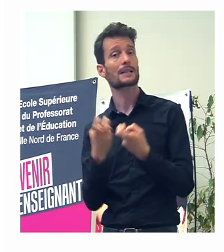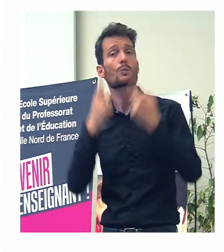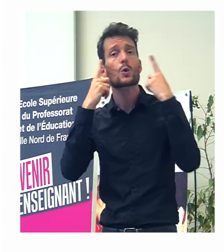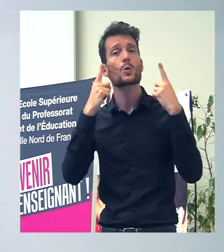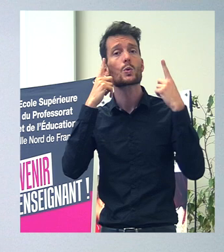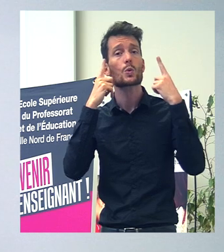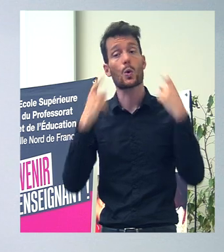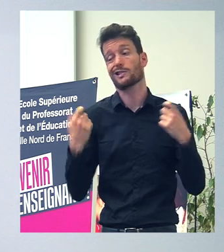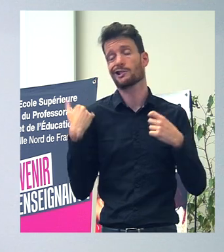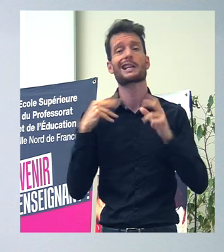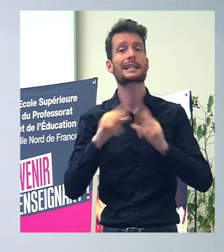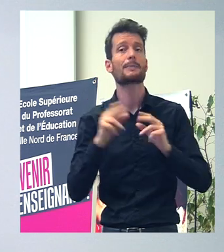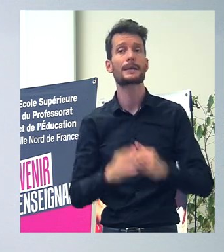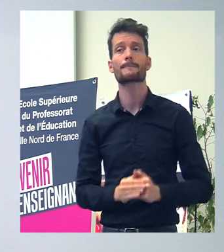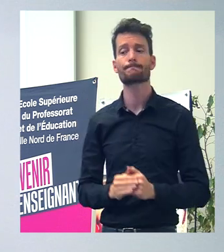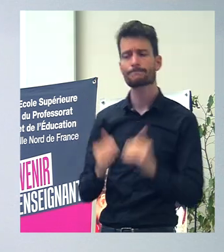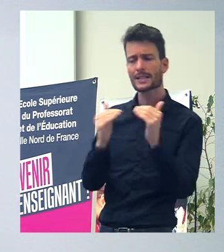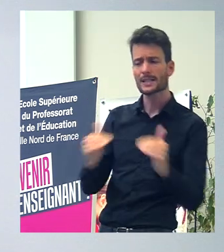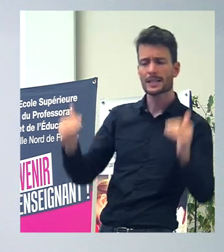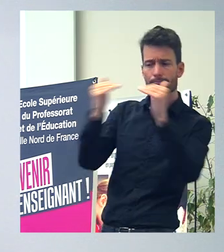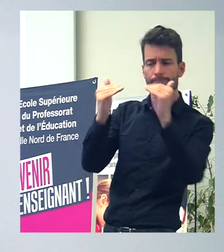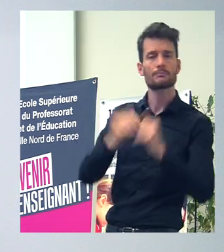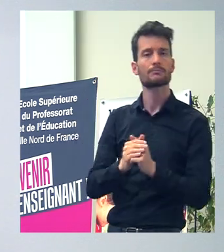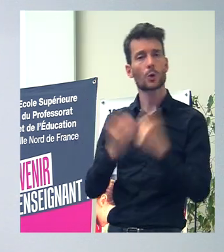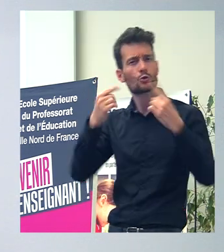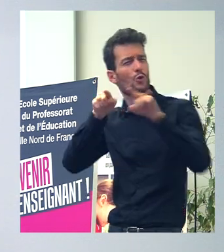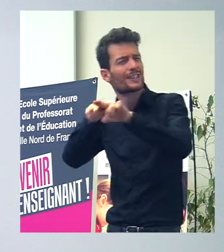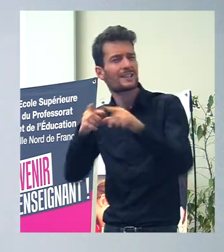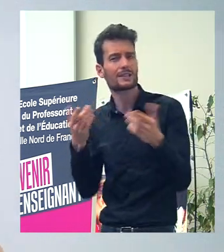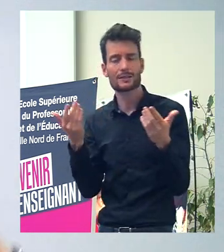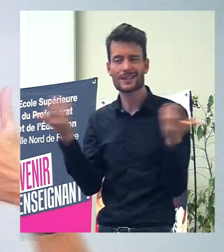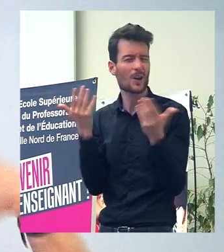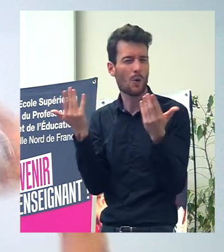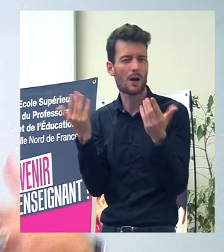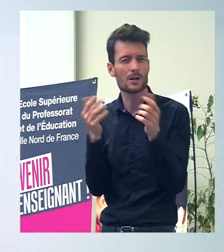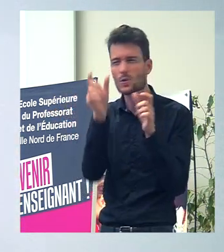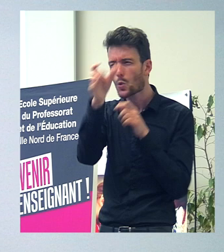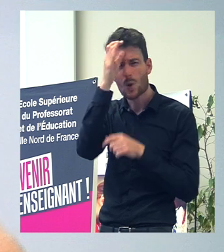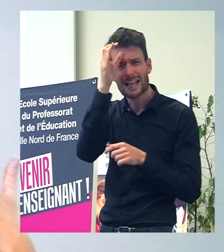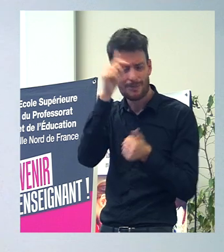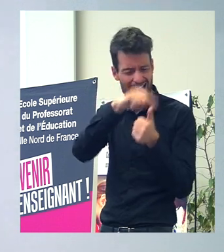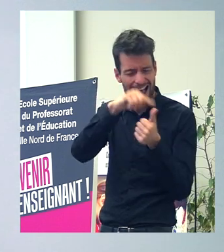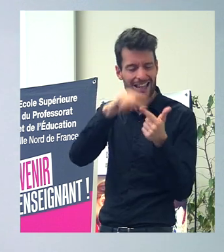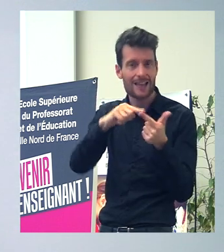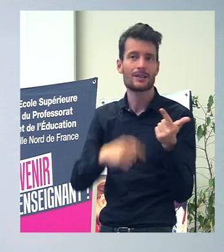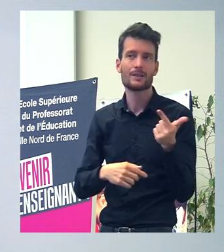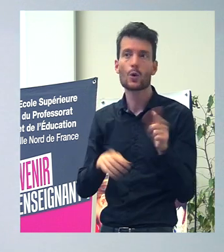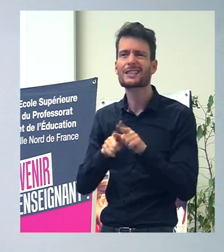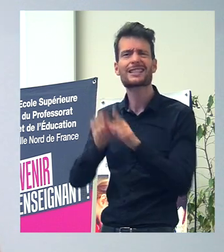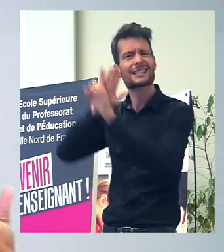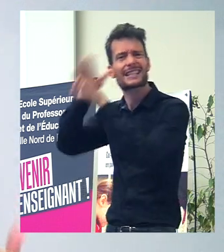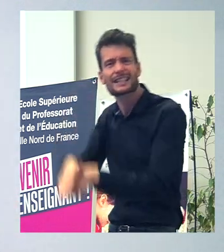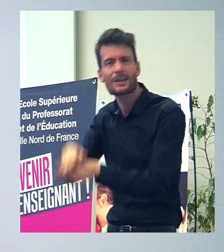vous parlais, c'est quoi l'égalité, c'est quoi la justice ? Alors viennent des concepts comme la